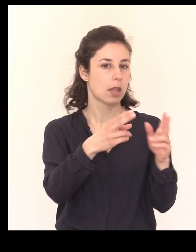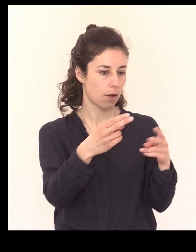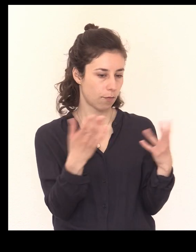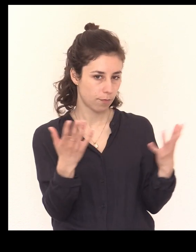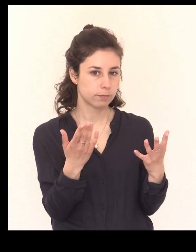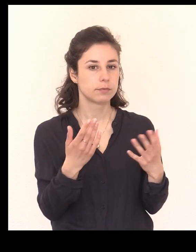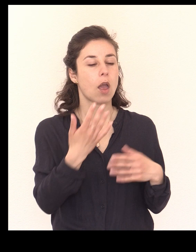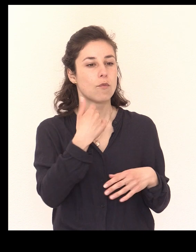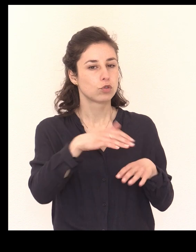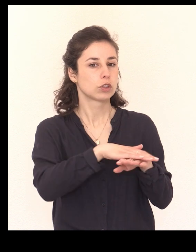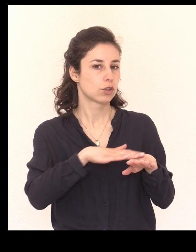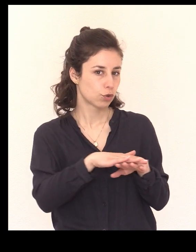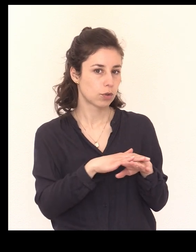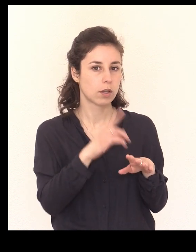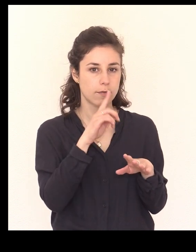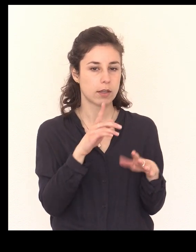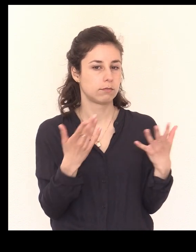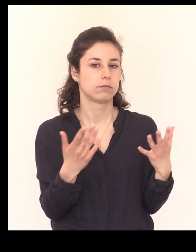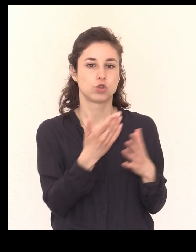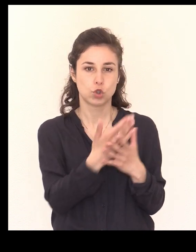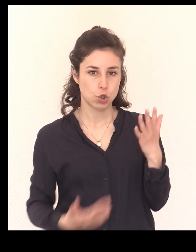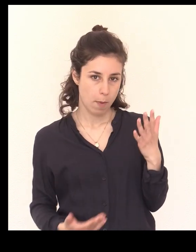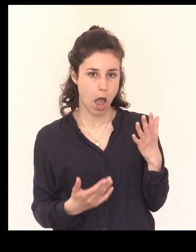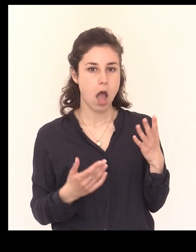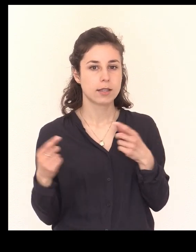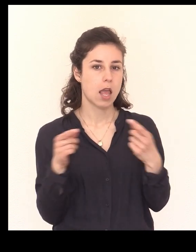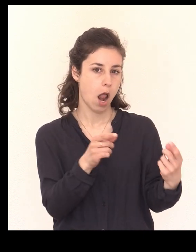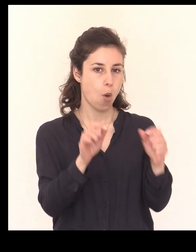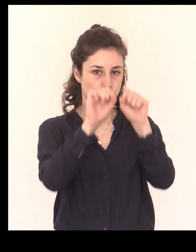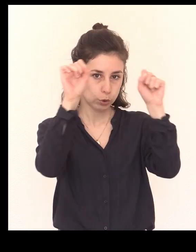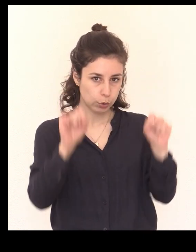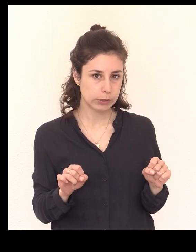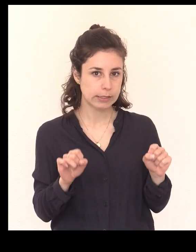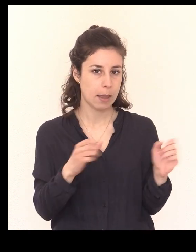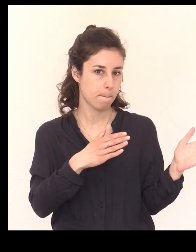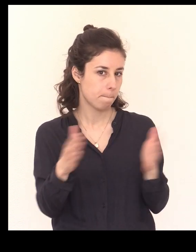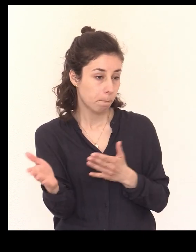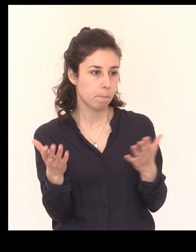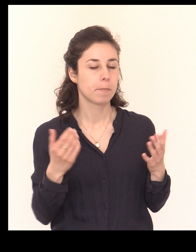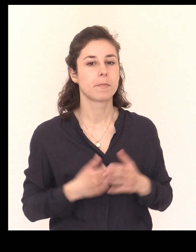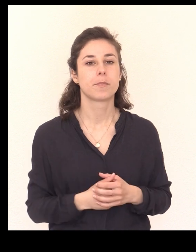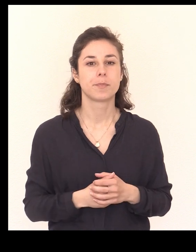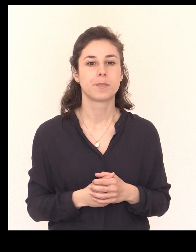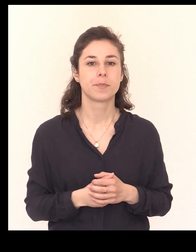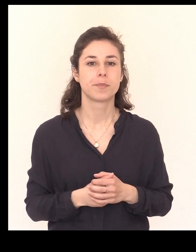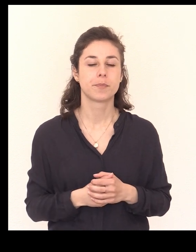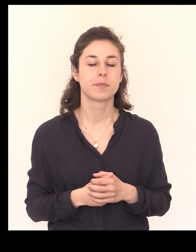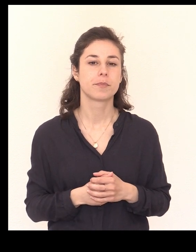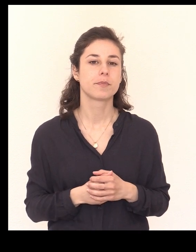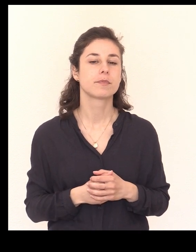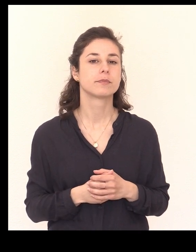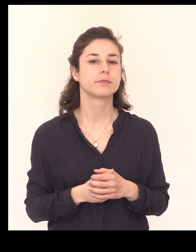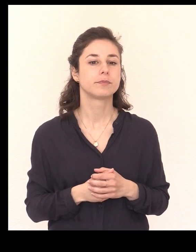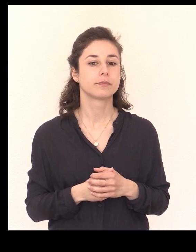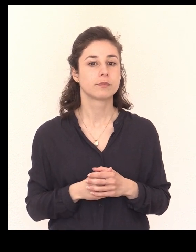Wir möchten uns sehr dafür entschuldigen, wenn es zu einem Versagen unseres Sprachdialogsystems gekommen ist.